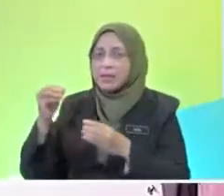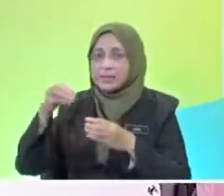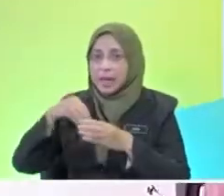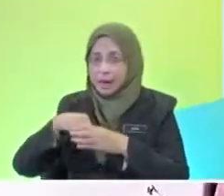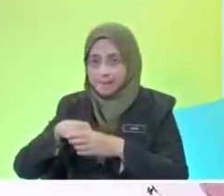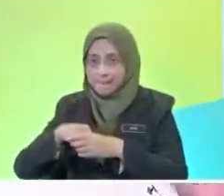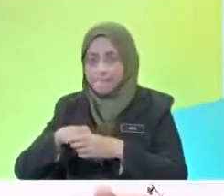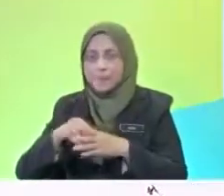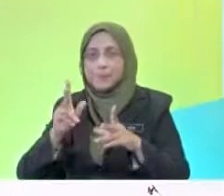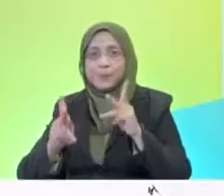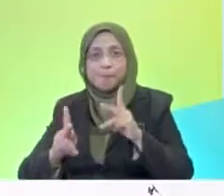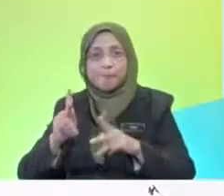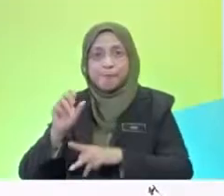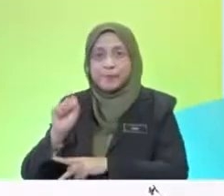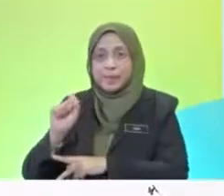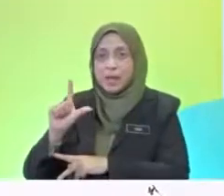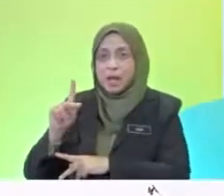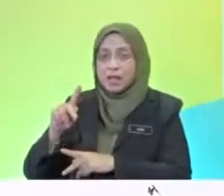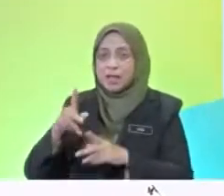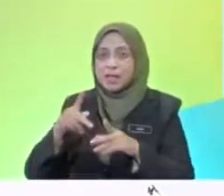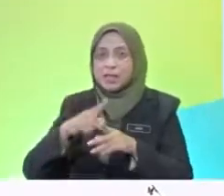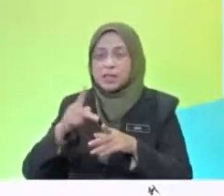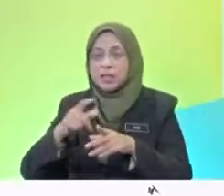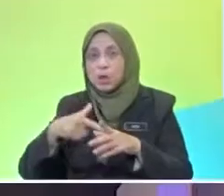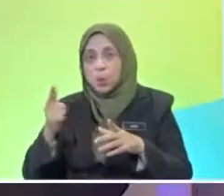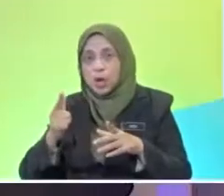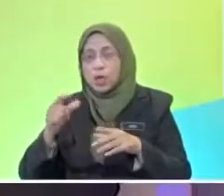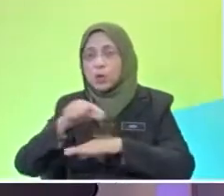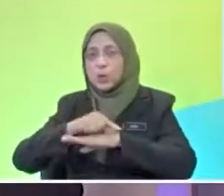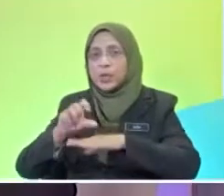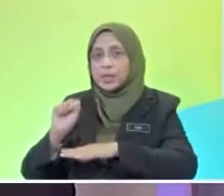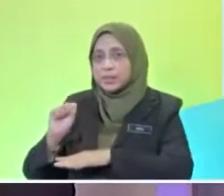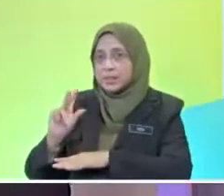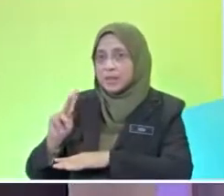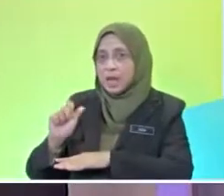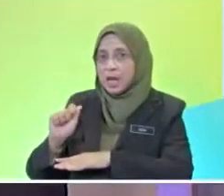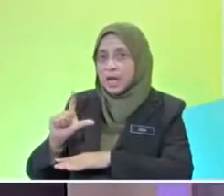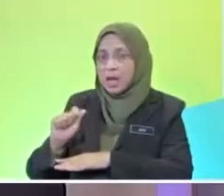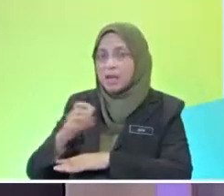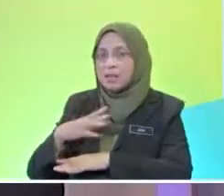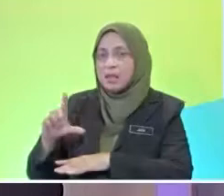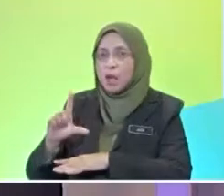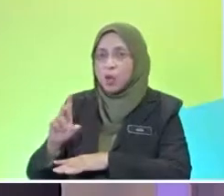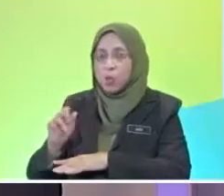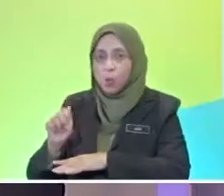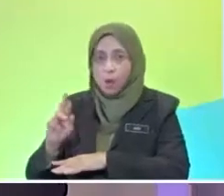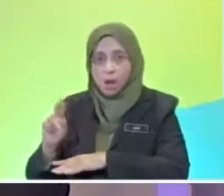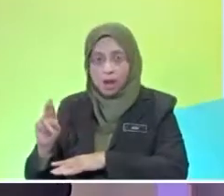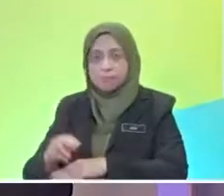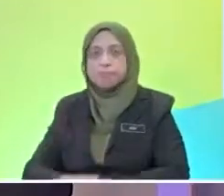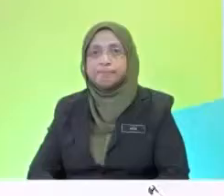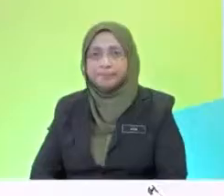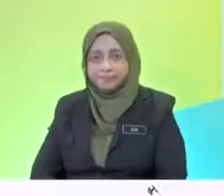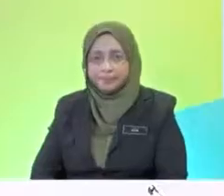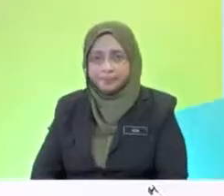akan gunakan skala yang berada di luar. Okey, baik. Sekarang kita tengok di sini. Okey. Bermula